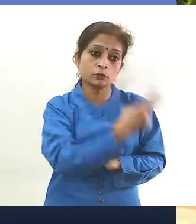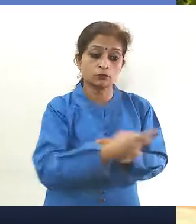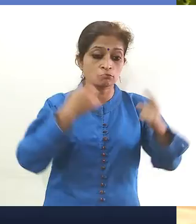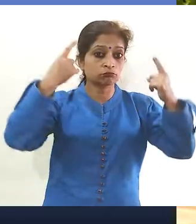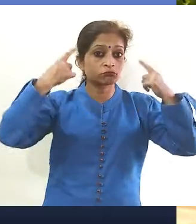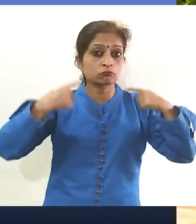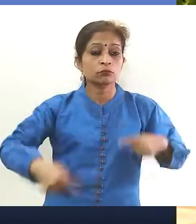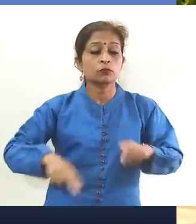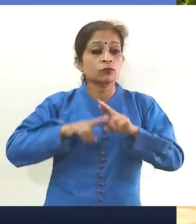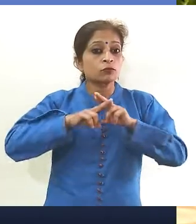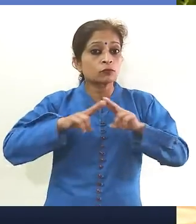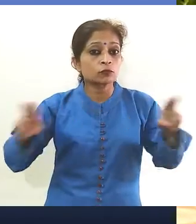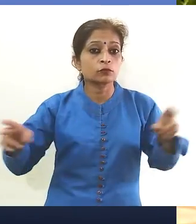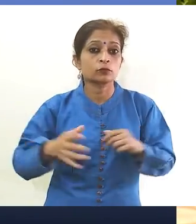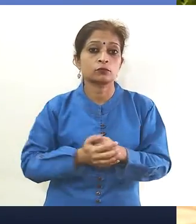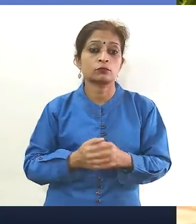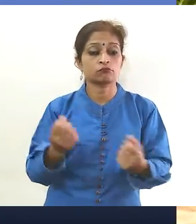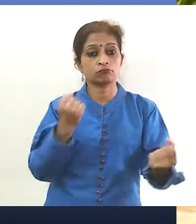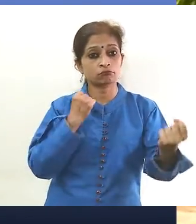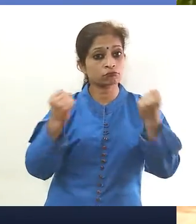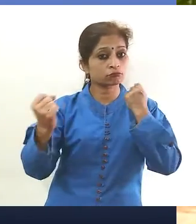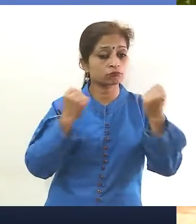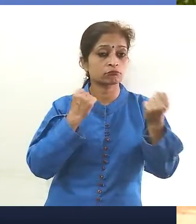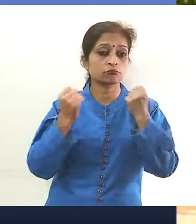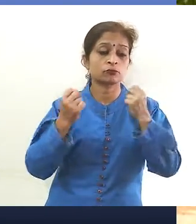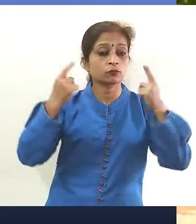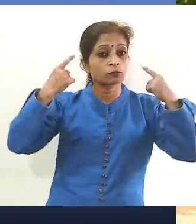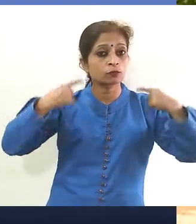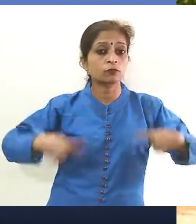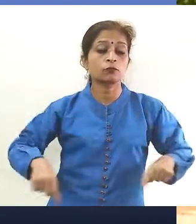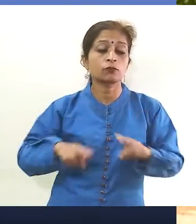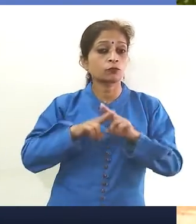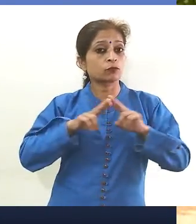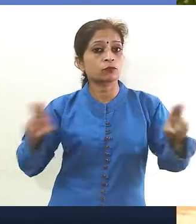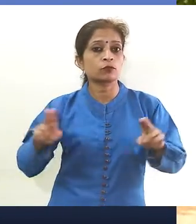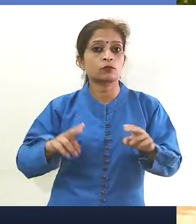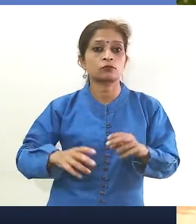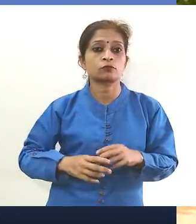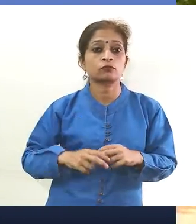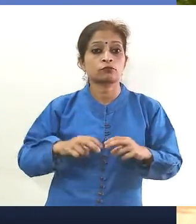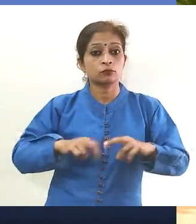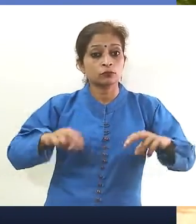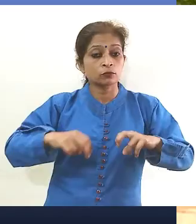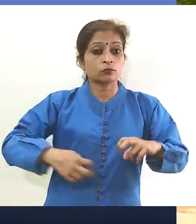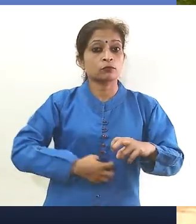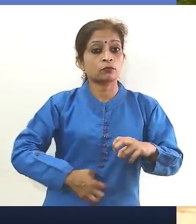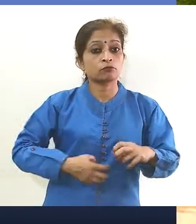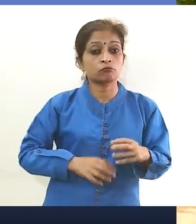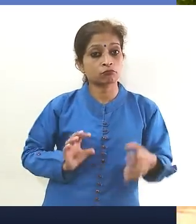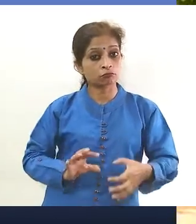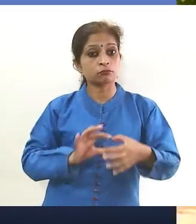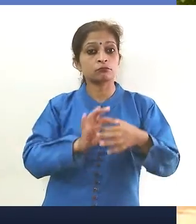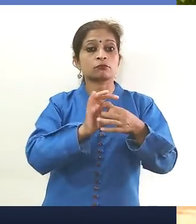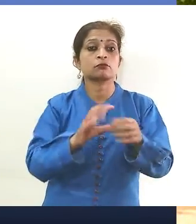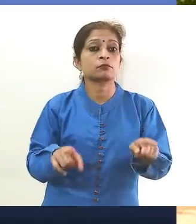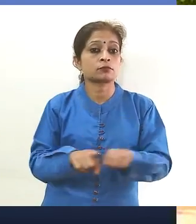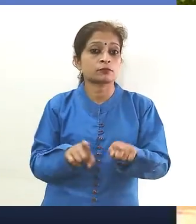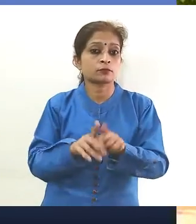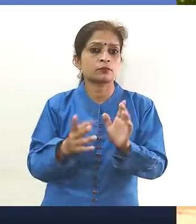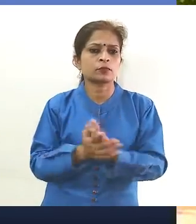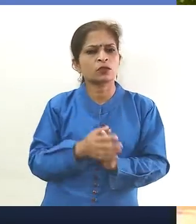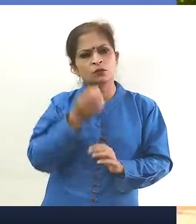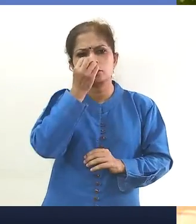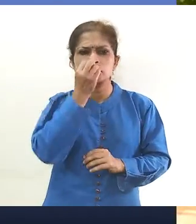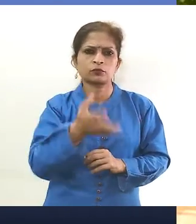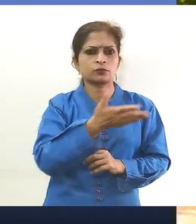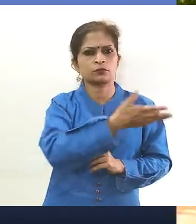पूरे शरीर का पूरा व्यायाम हो जाता है, कंप्लीट बॉडी एक्सरसाइज, साइंटिफिक एक्सरसाइज, इंक्लूसिव एक्सरसाइज, और